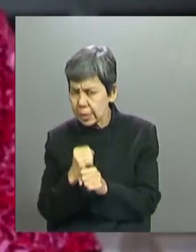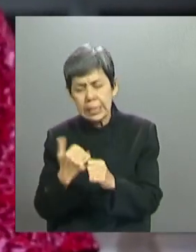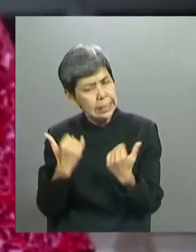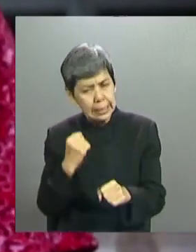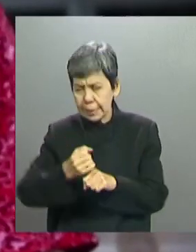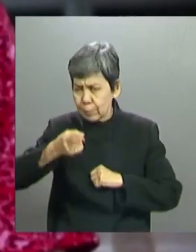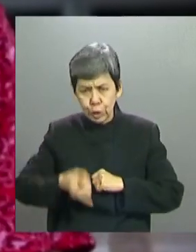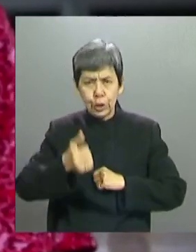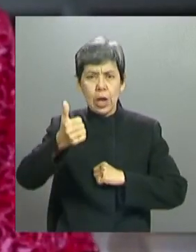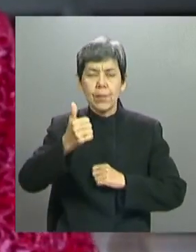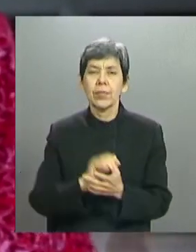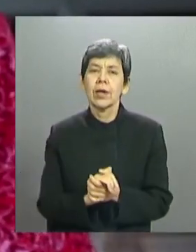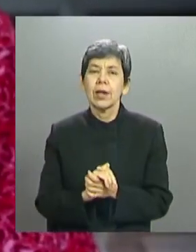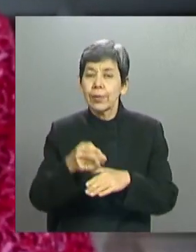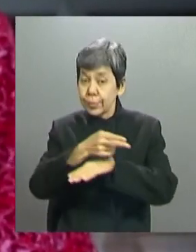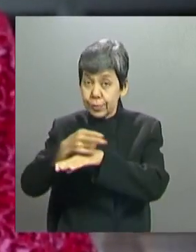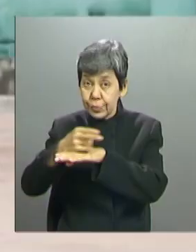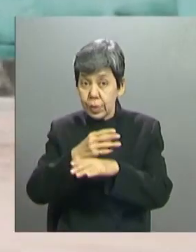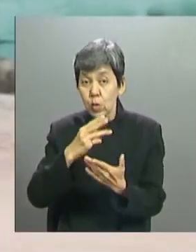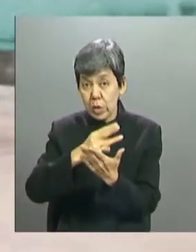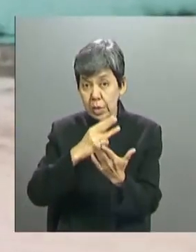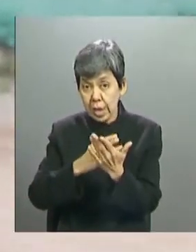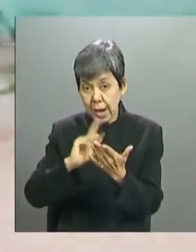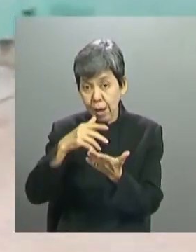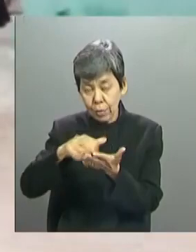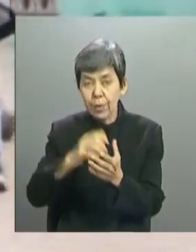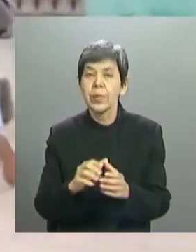ความเป็นจริงนักข่าวพลเมืองภาควิชานิเทศศาสตร์คณ